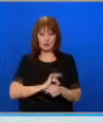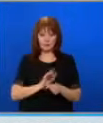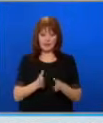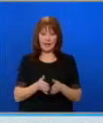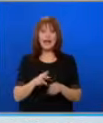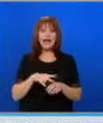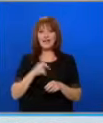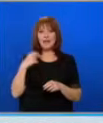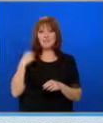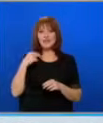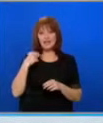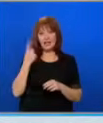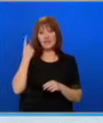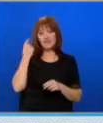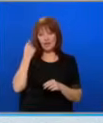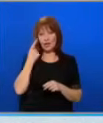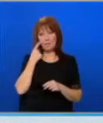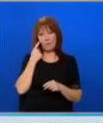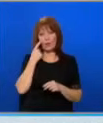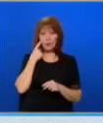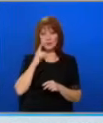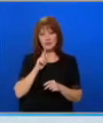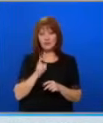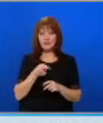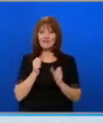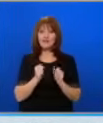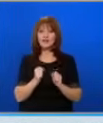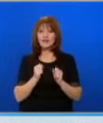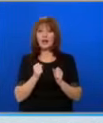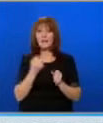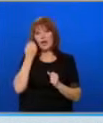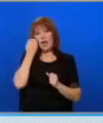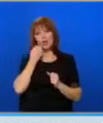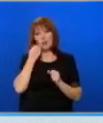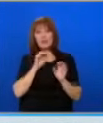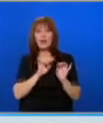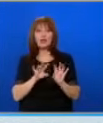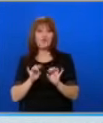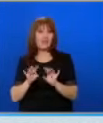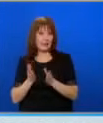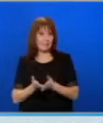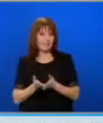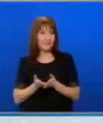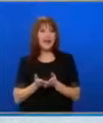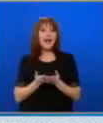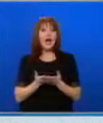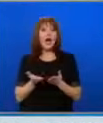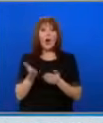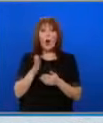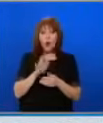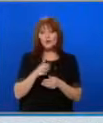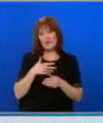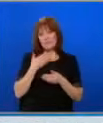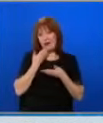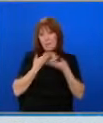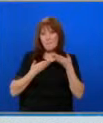Да, президентът още вчера прогнозира, че трябва да чакаме добри новини от Нидерландия, но както вече стана ясно, все още вървят